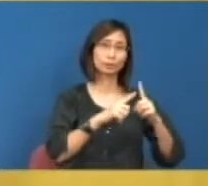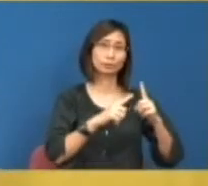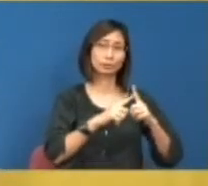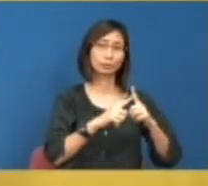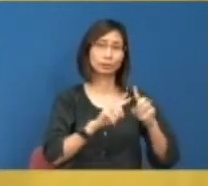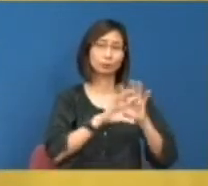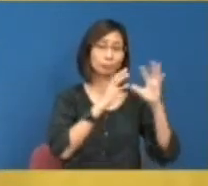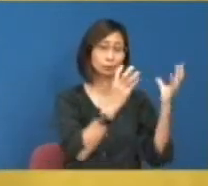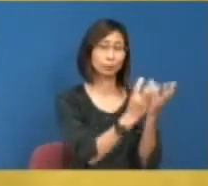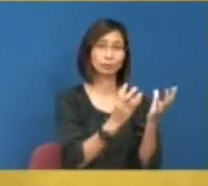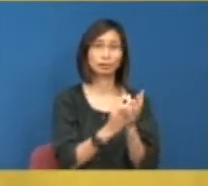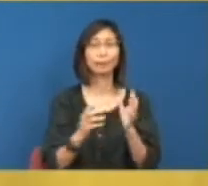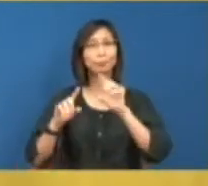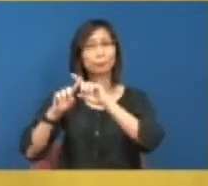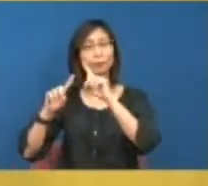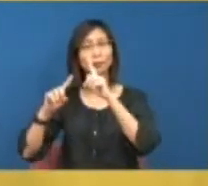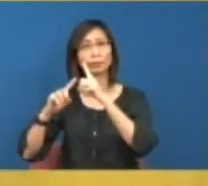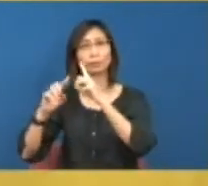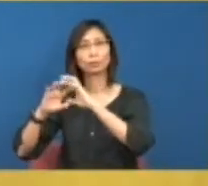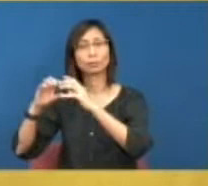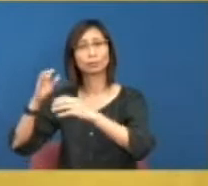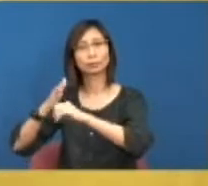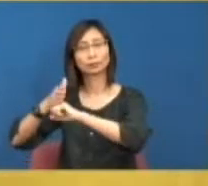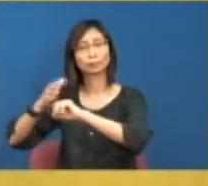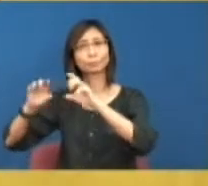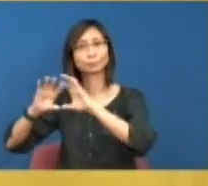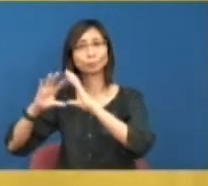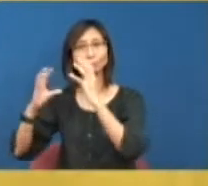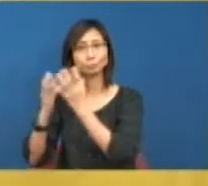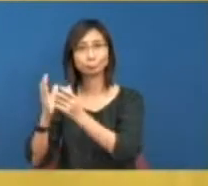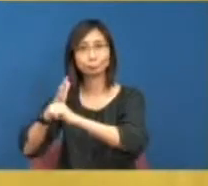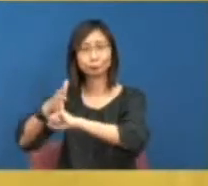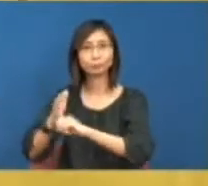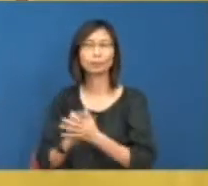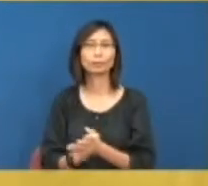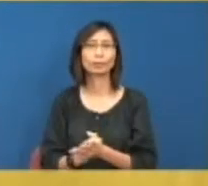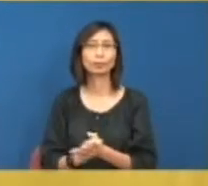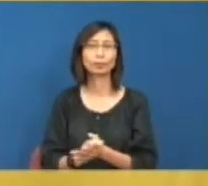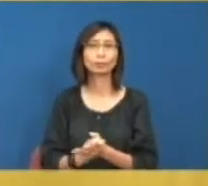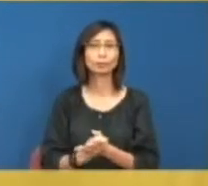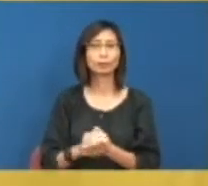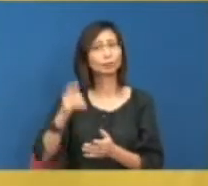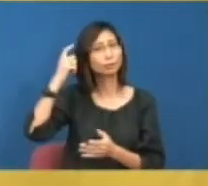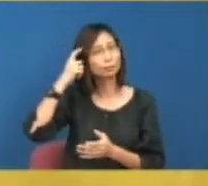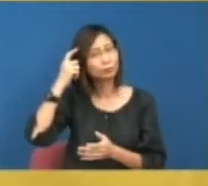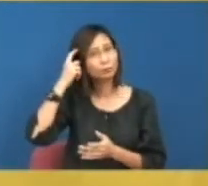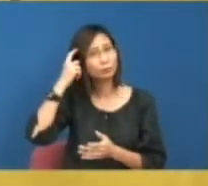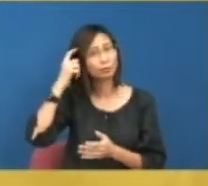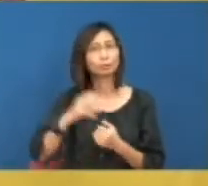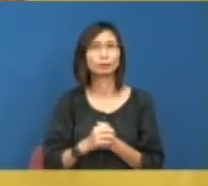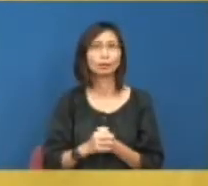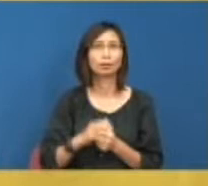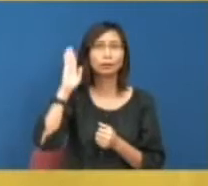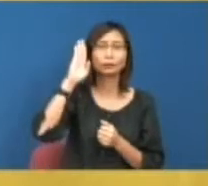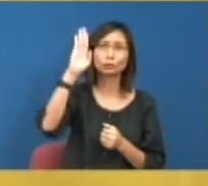嘅民間力量，應唔應該喺第日有機會出現7.1嘅大遊行嘅時候，我哋係有一個